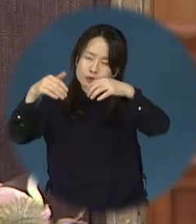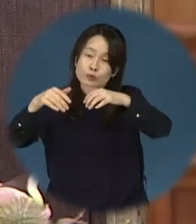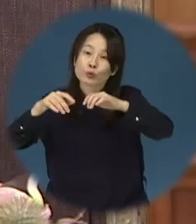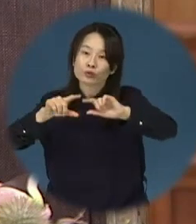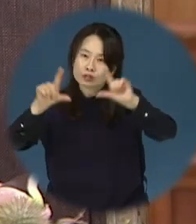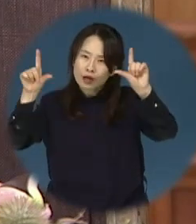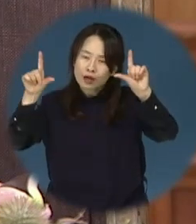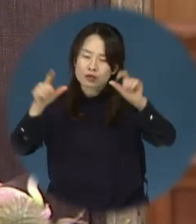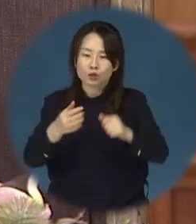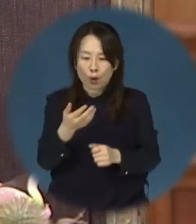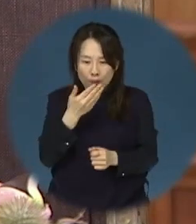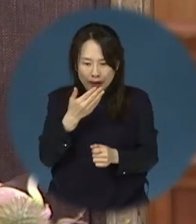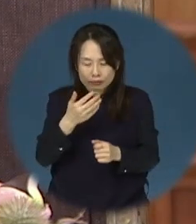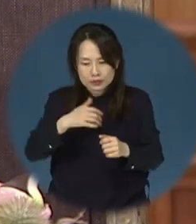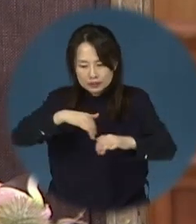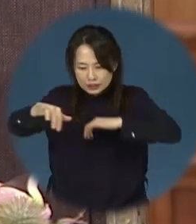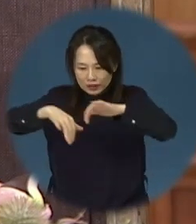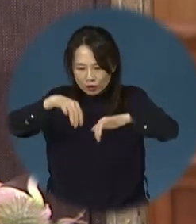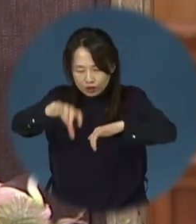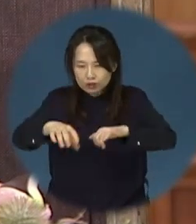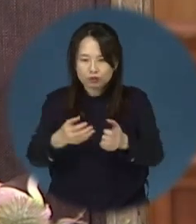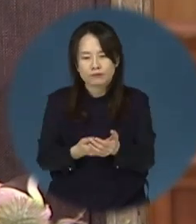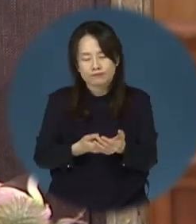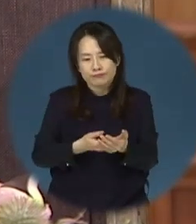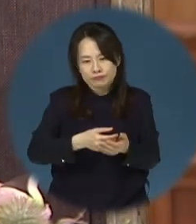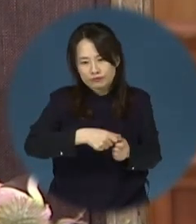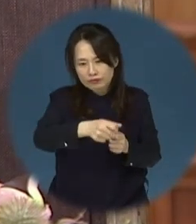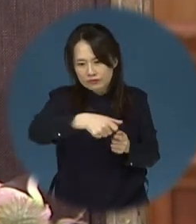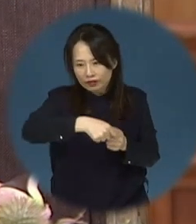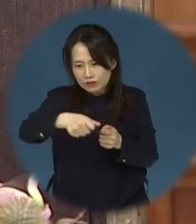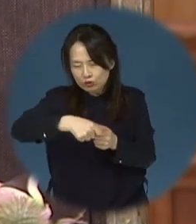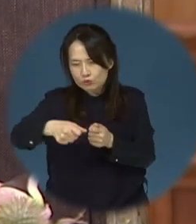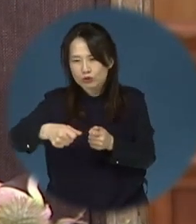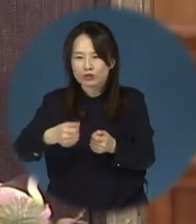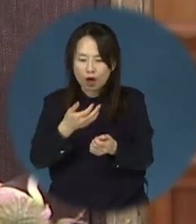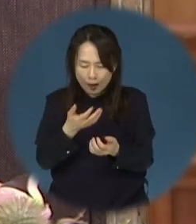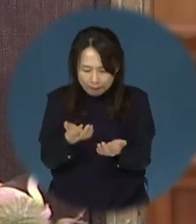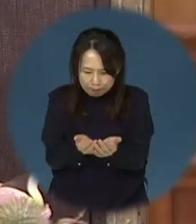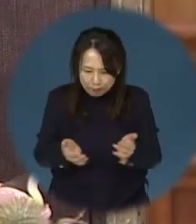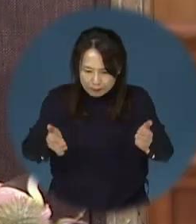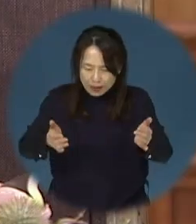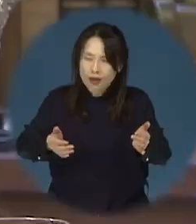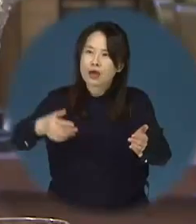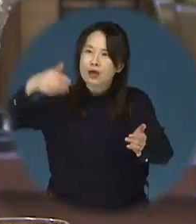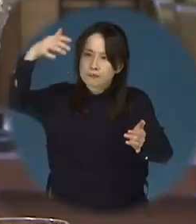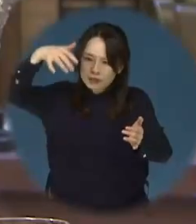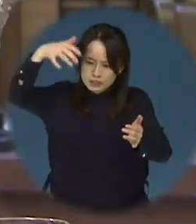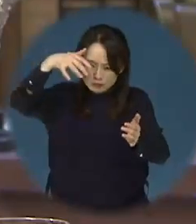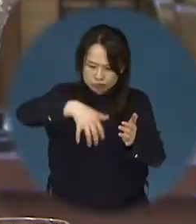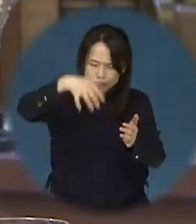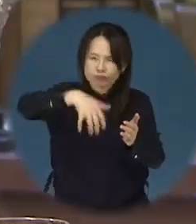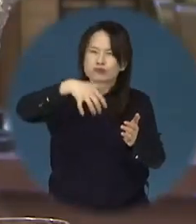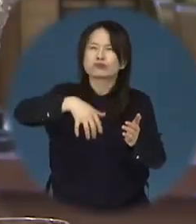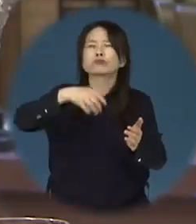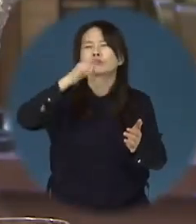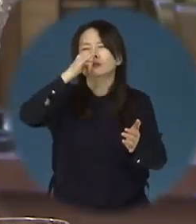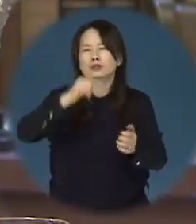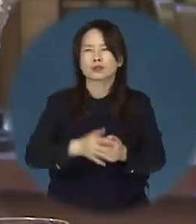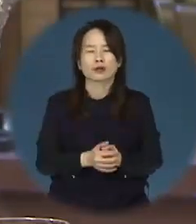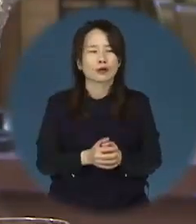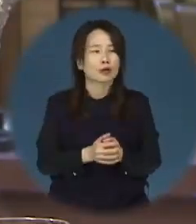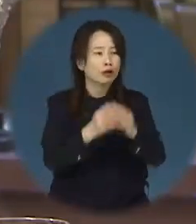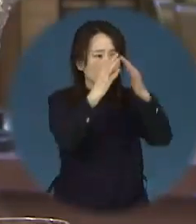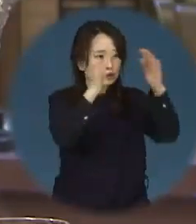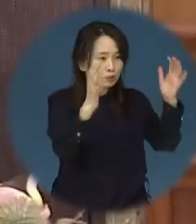밥을 또 길에서 나눠줬고 그렇죠. 그러면 이제 밥에 빗물 들어가는 상황인데 뭐 천막 같은 것도 없고 예예.